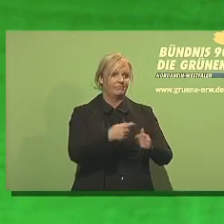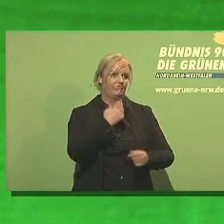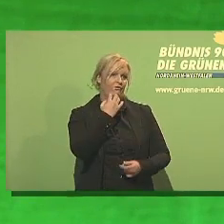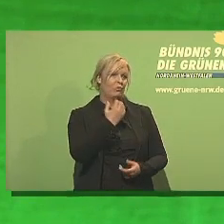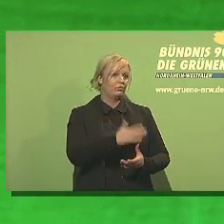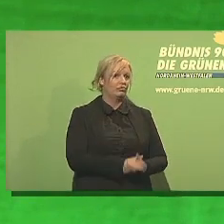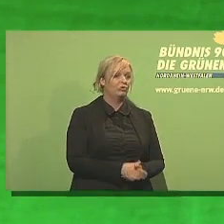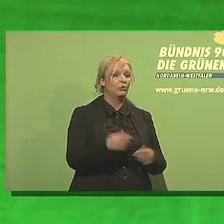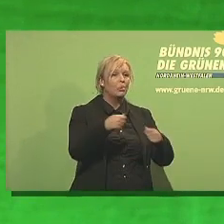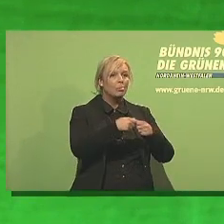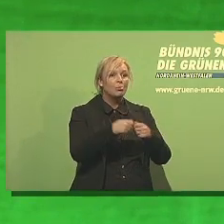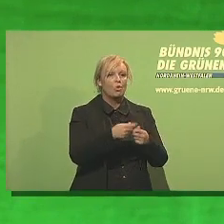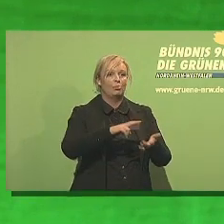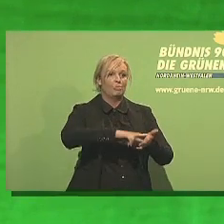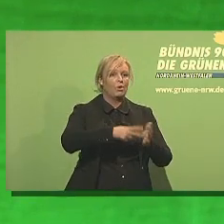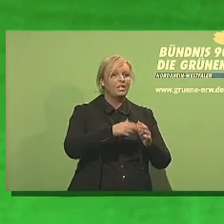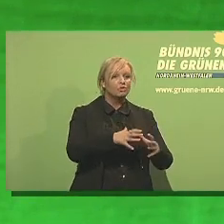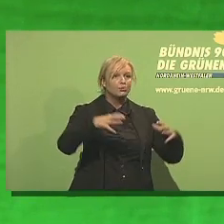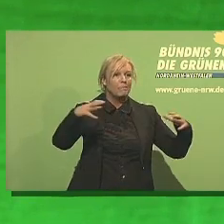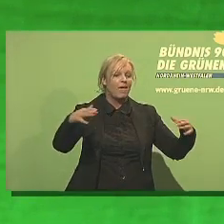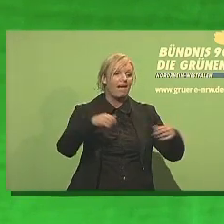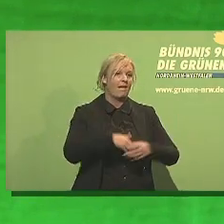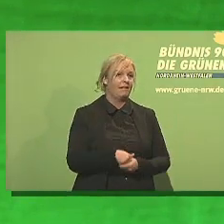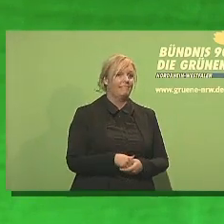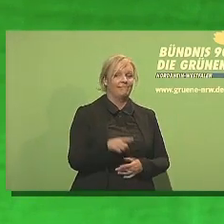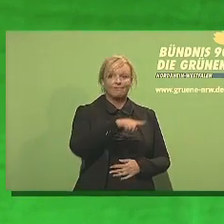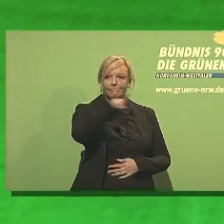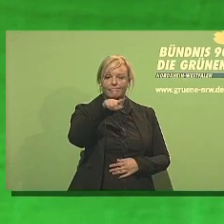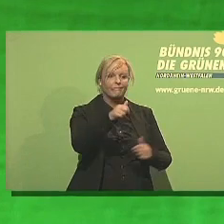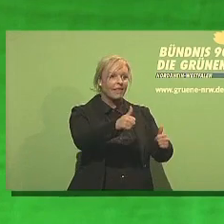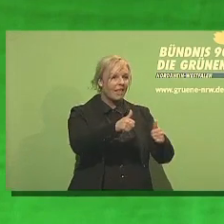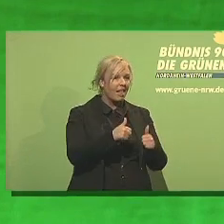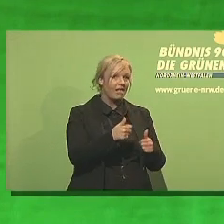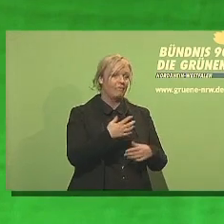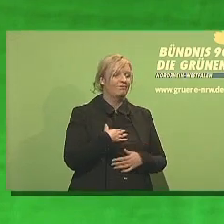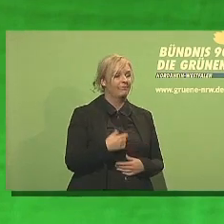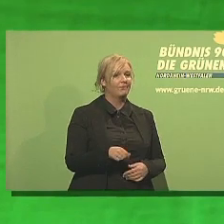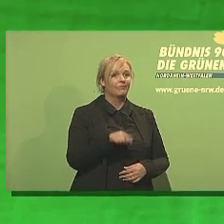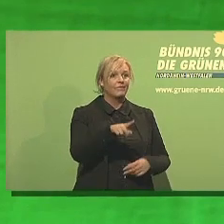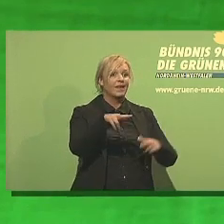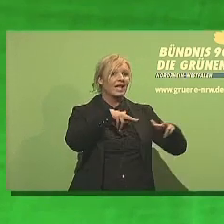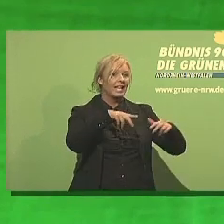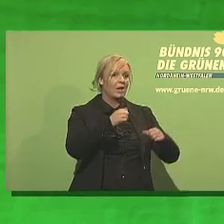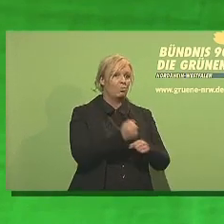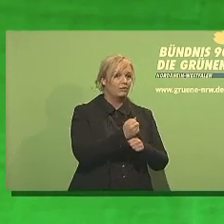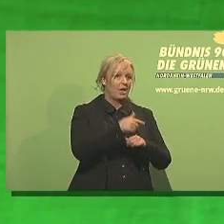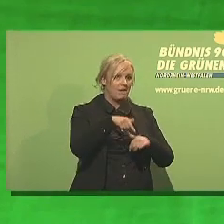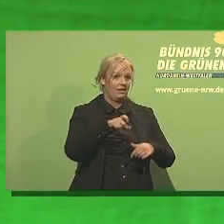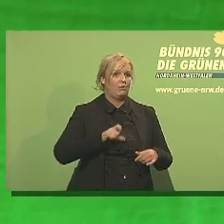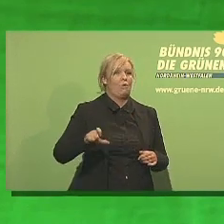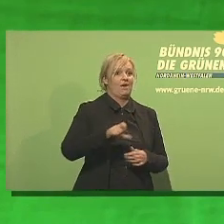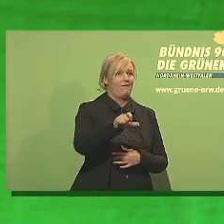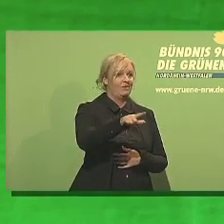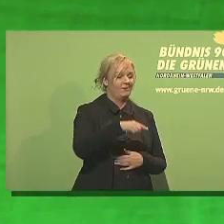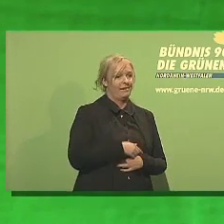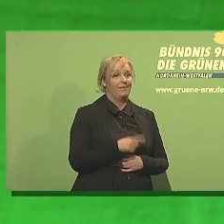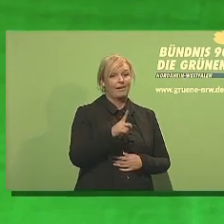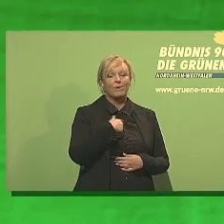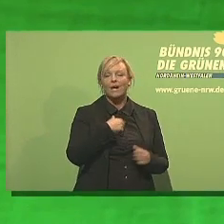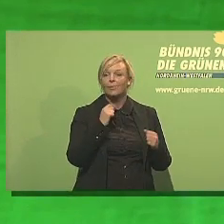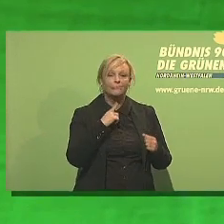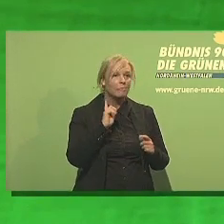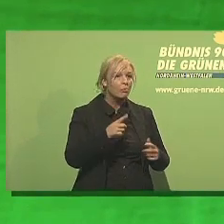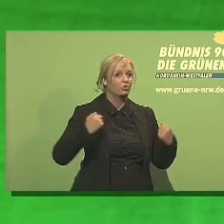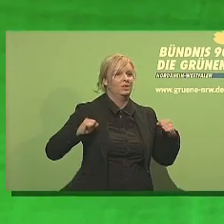zu politischen Mehrheiten zu machen. Dafür helft ihr uns mit eurer Regierungsarbeit in NRW. Dafür müssen wir aber kämpfen in diesem